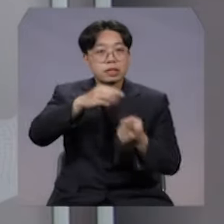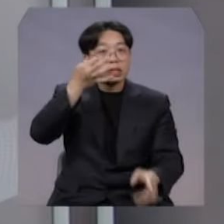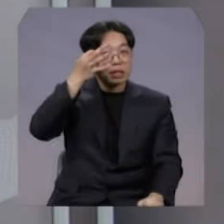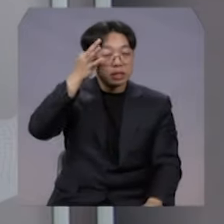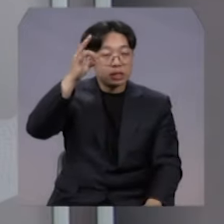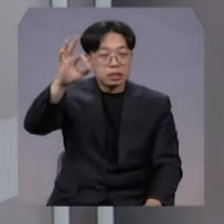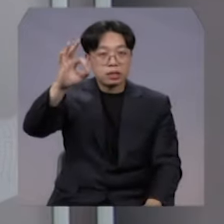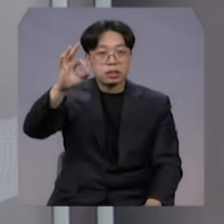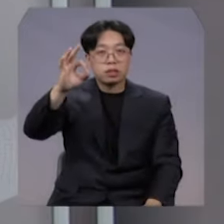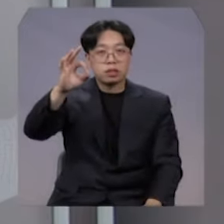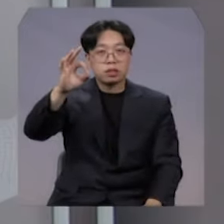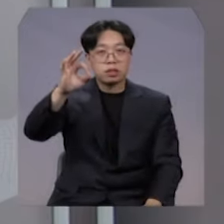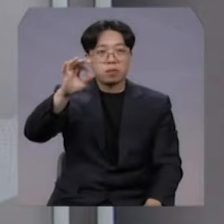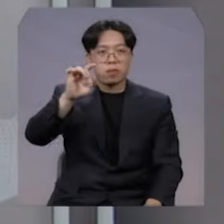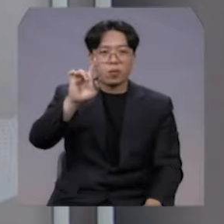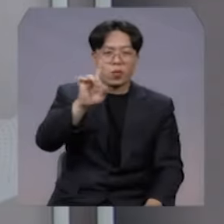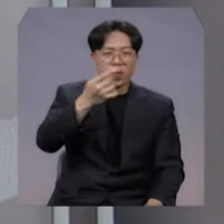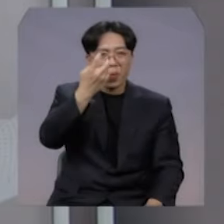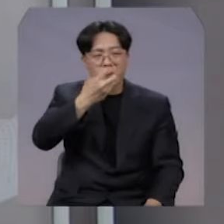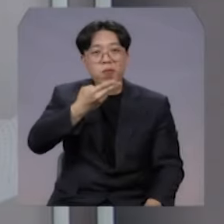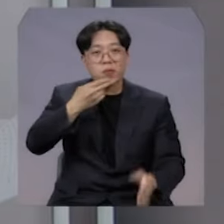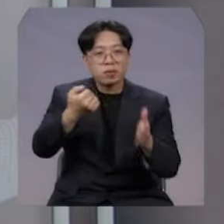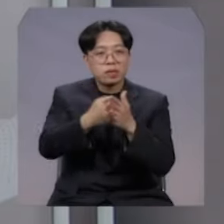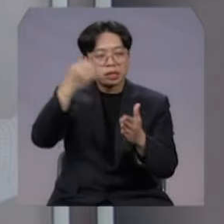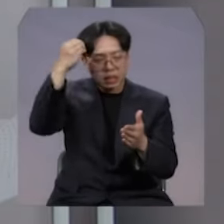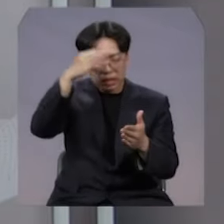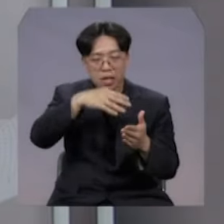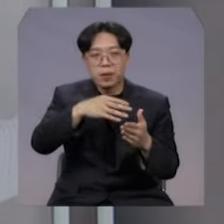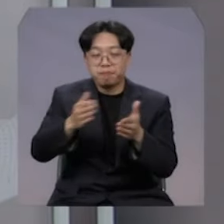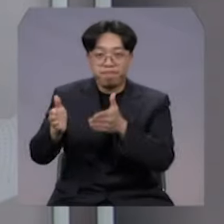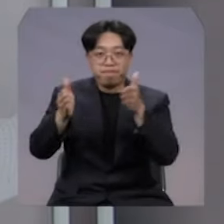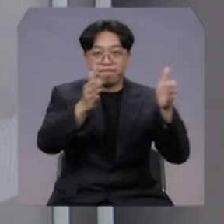그런 어떤 것은 안타깝다고 하시니까 제가 받아들이도록 하겠습니다.